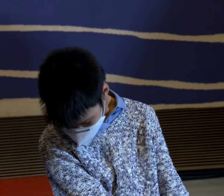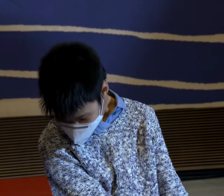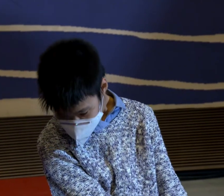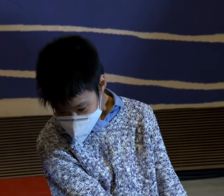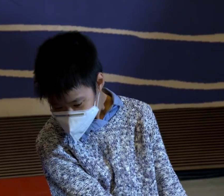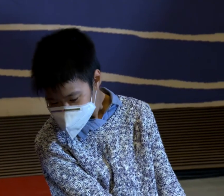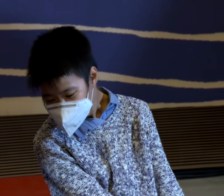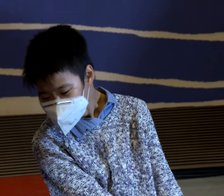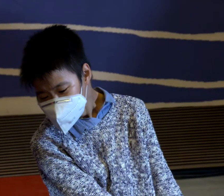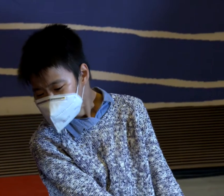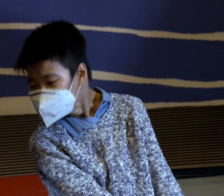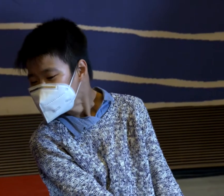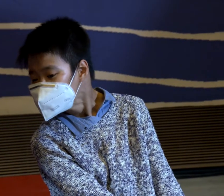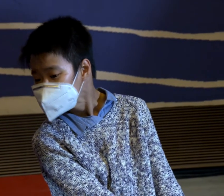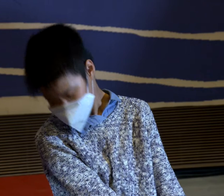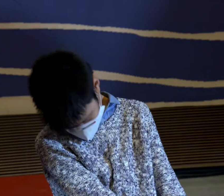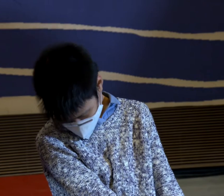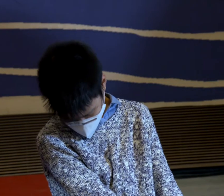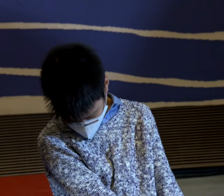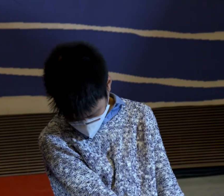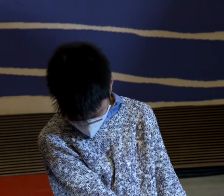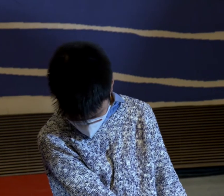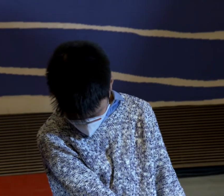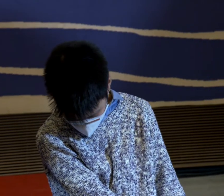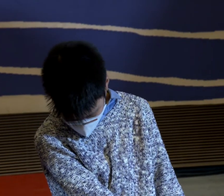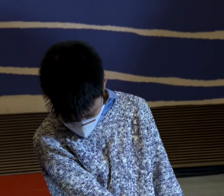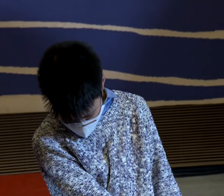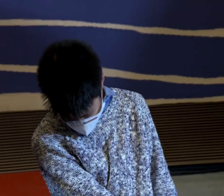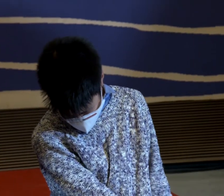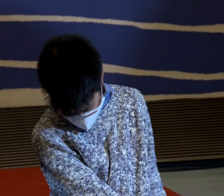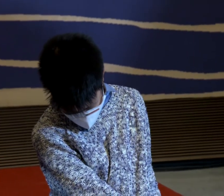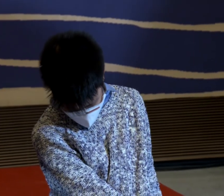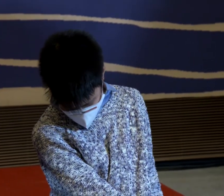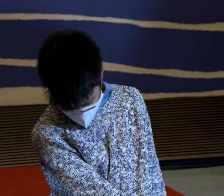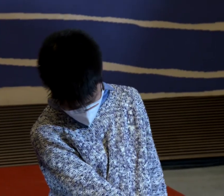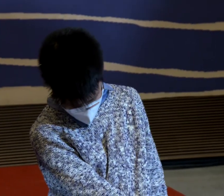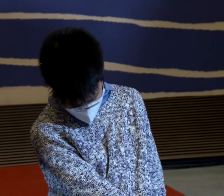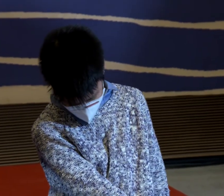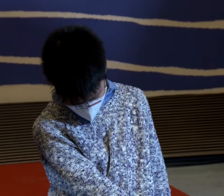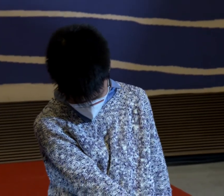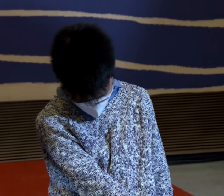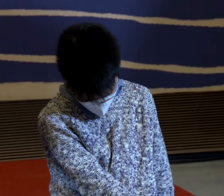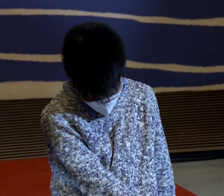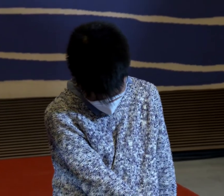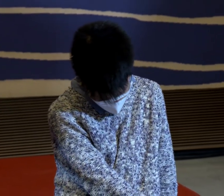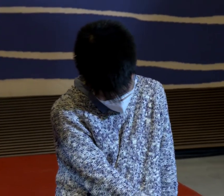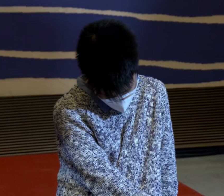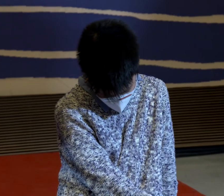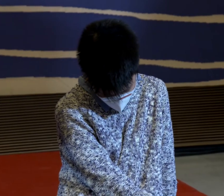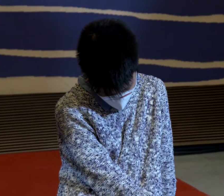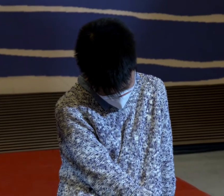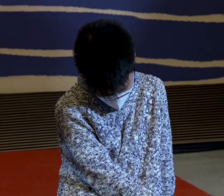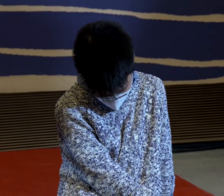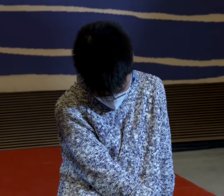mettre en doute le bien fondé de ma participation. En entendant ces mots, tout en moi a crié, n'ai-je donc pas un